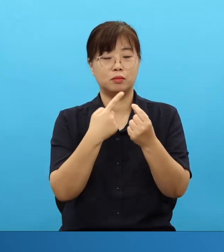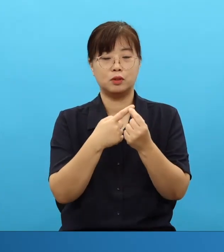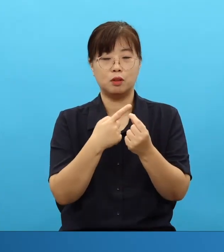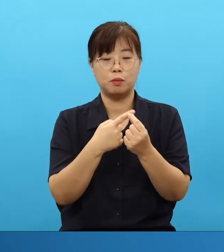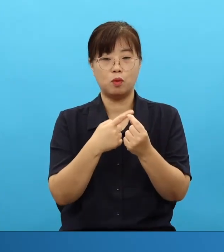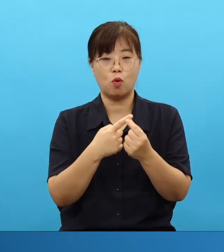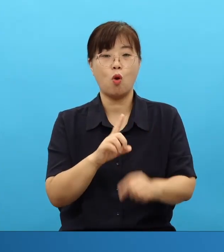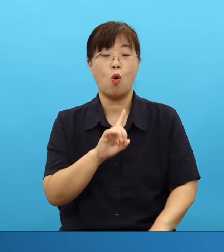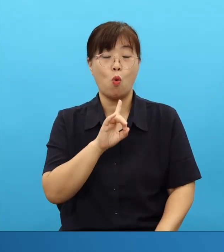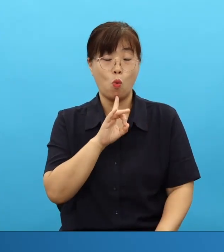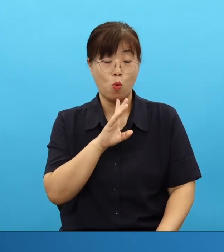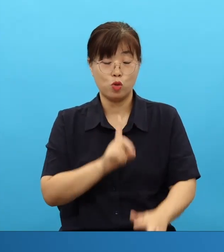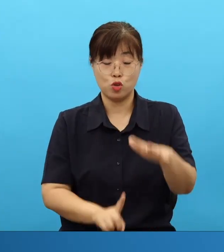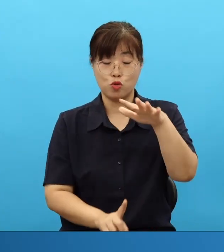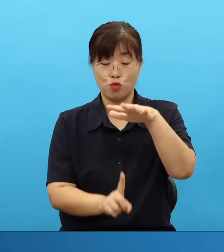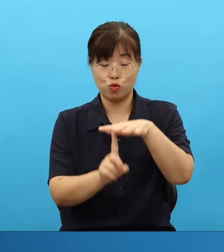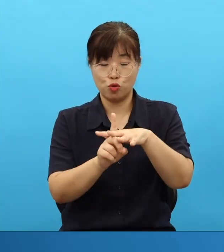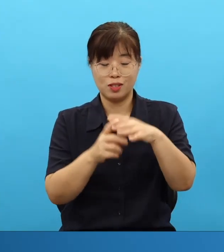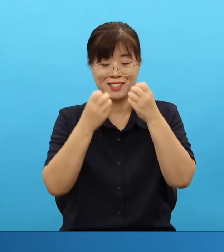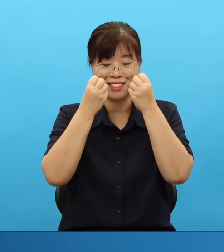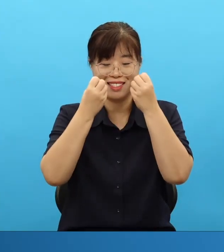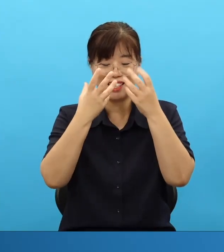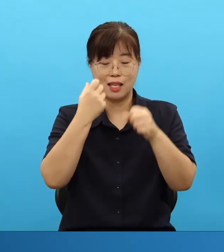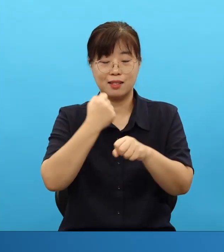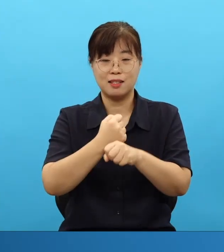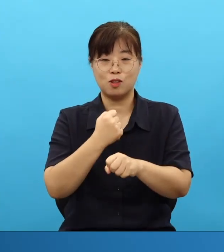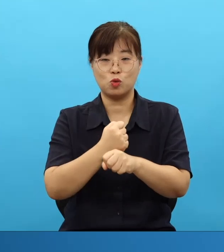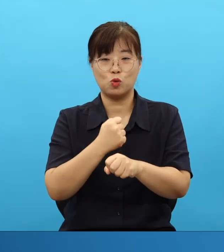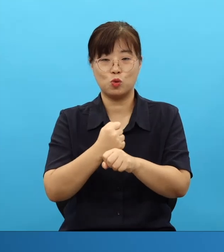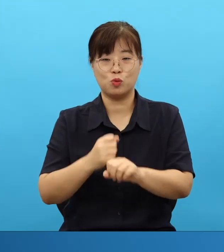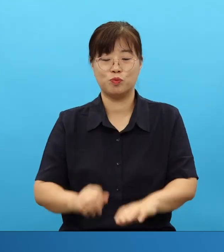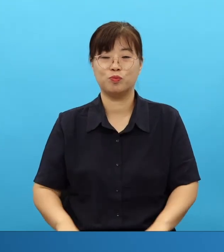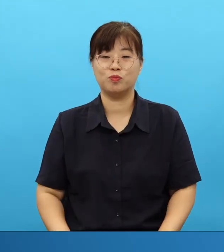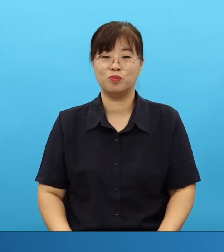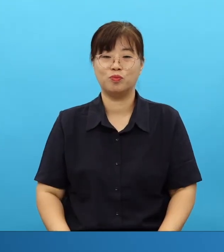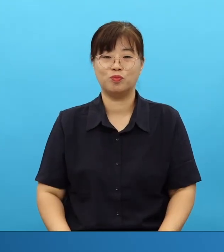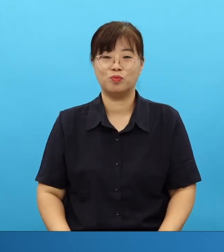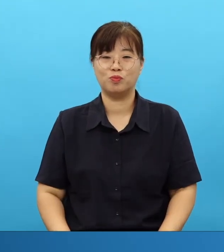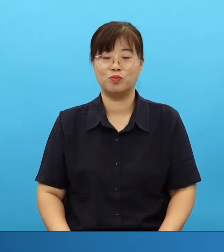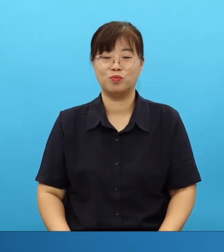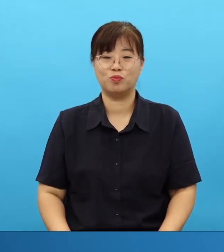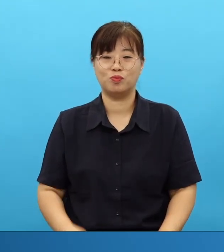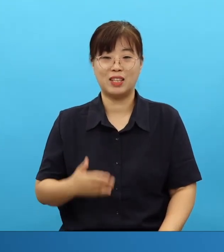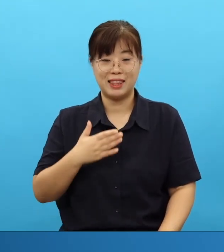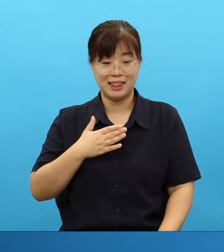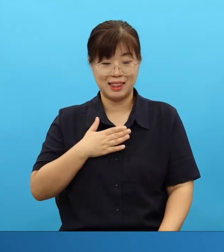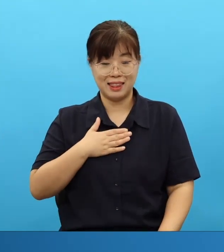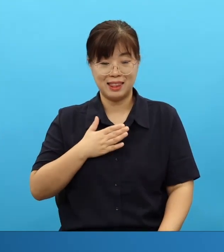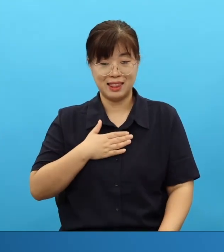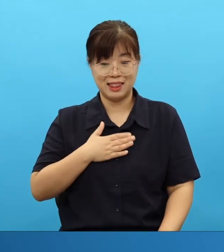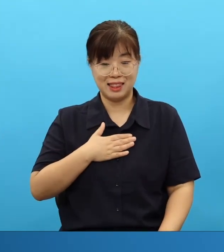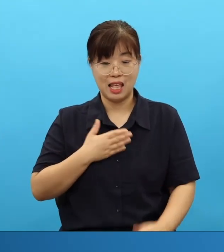나옵니다 자 상상을 해보세 여러분의 산업에 오직 유일성